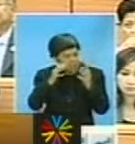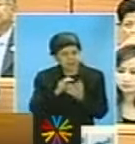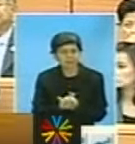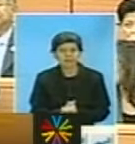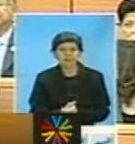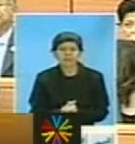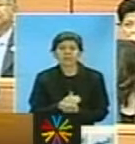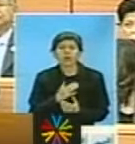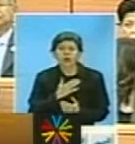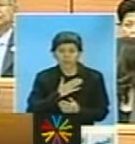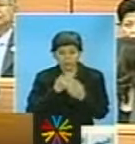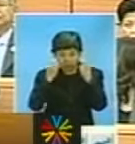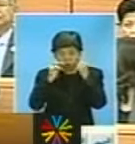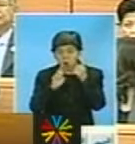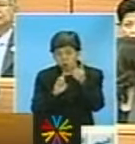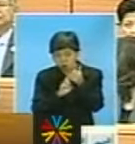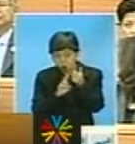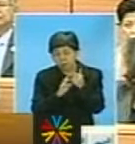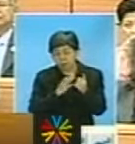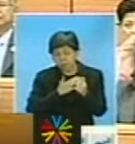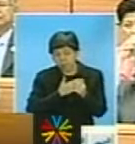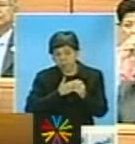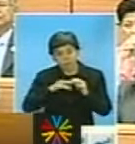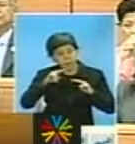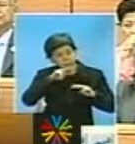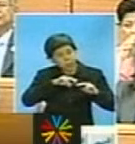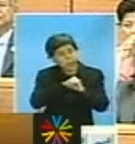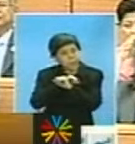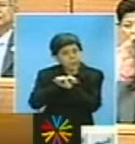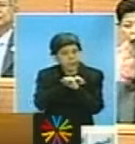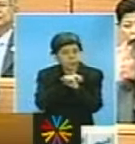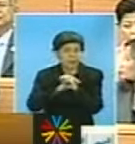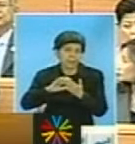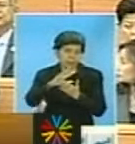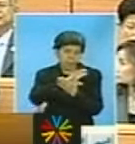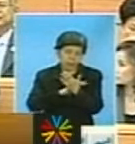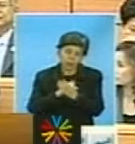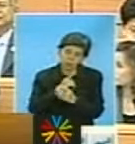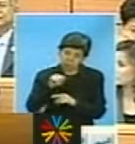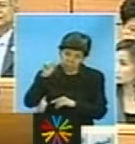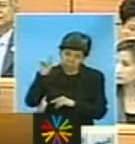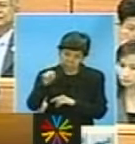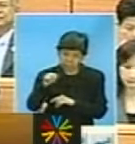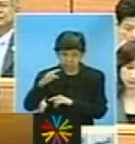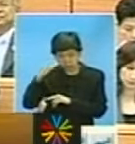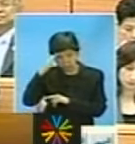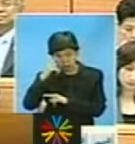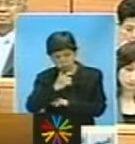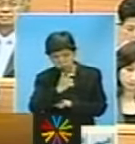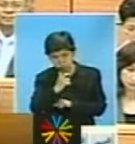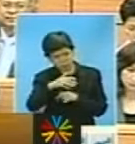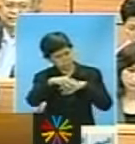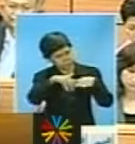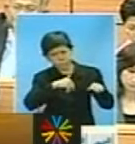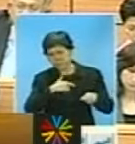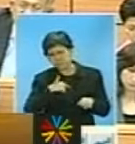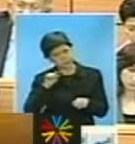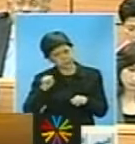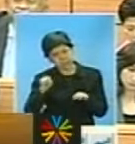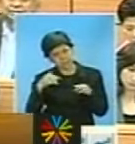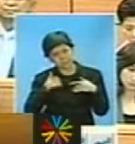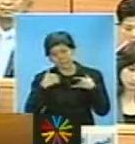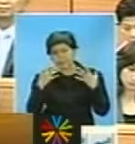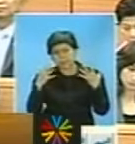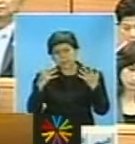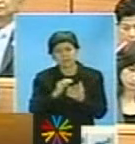ครับผมเป็นรองนายกรัฐมนตรีฝ่ายความมั่นคงไม่เคยออกคำสั่งให้ทหารไปฆ่าประชา